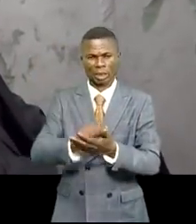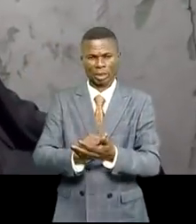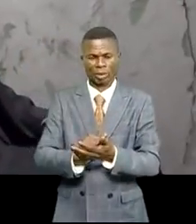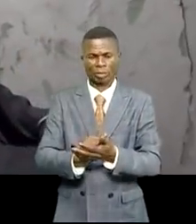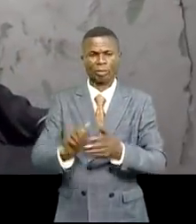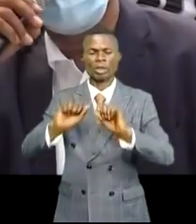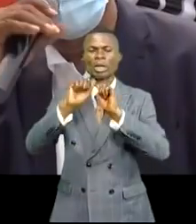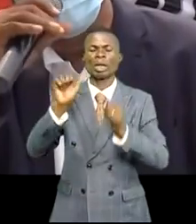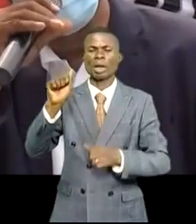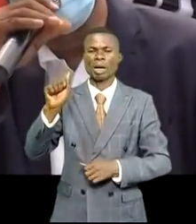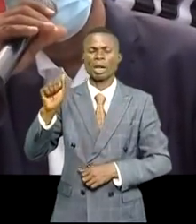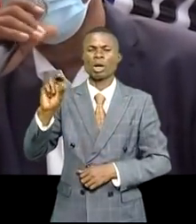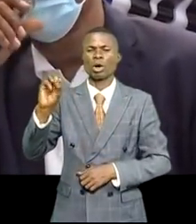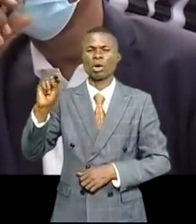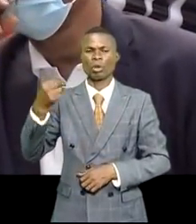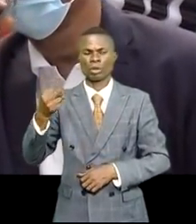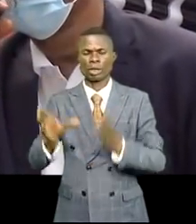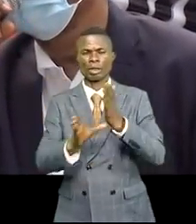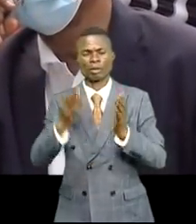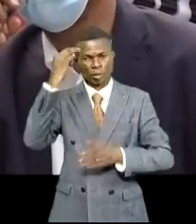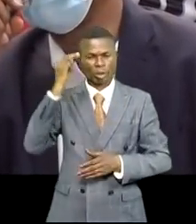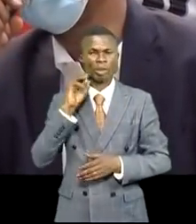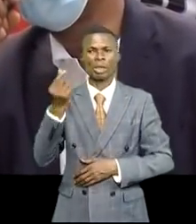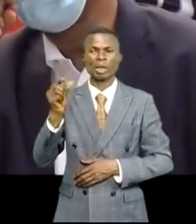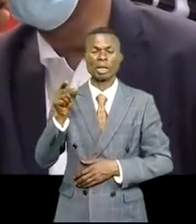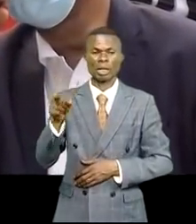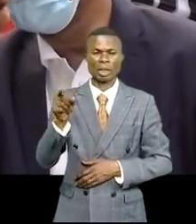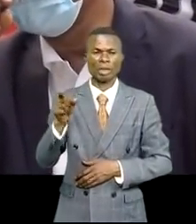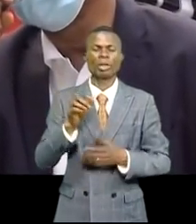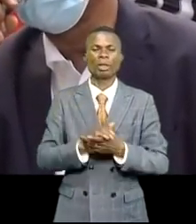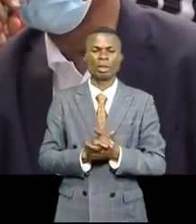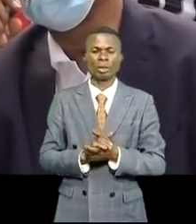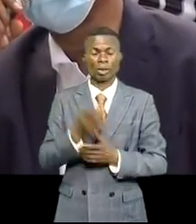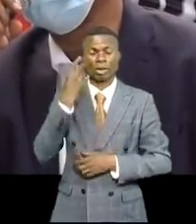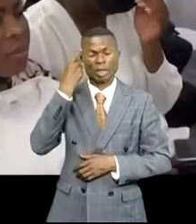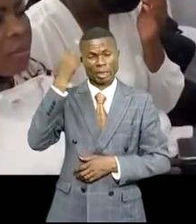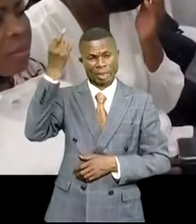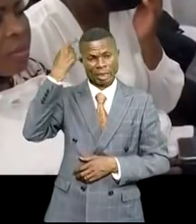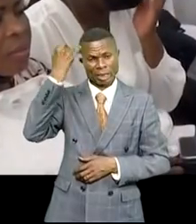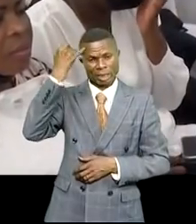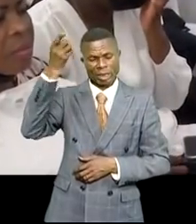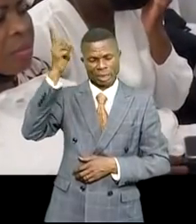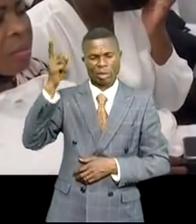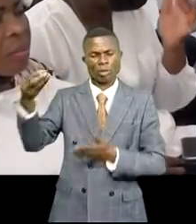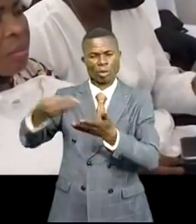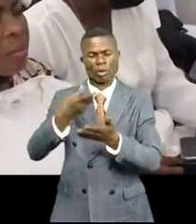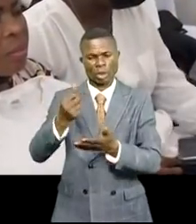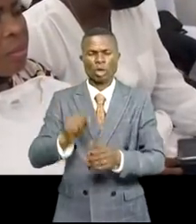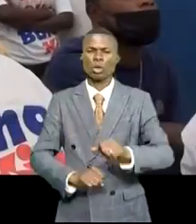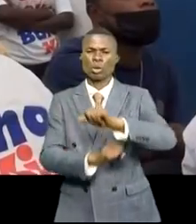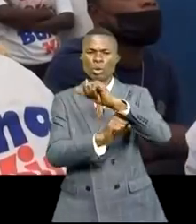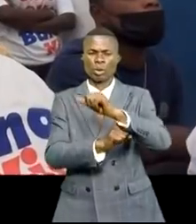l'ASBEL Banakin qui dirige le vice-ministre des Mines, Godard Motemona, vise à récolter les fonds qui vont appuyer